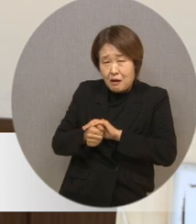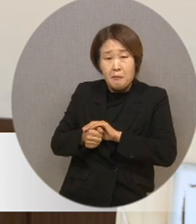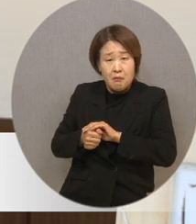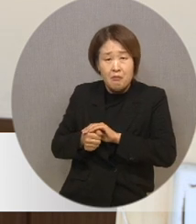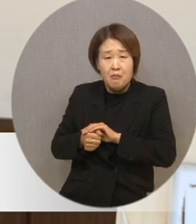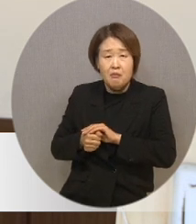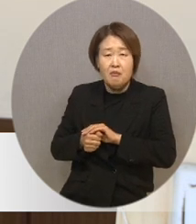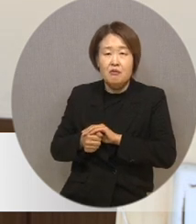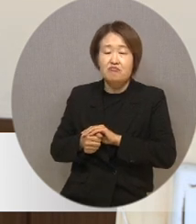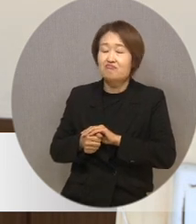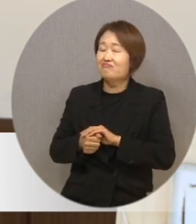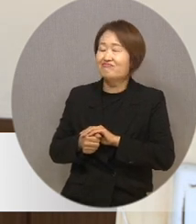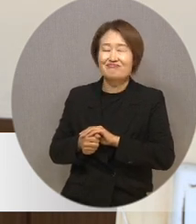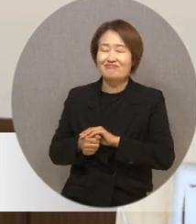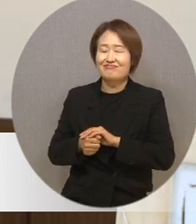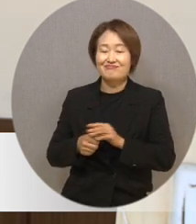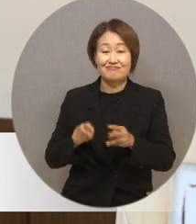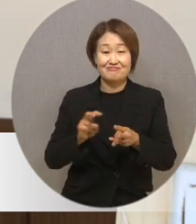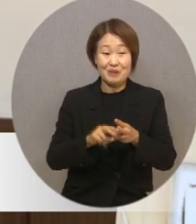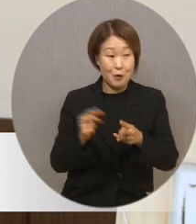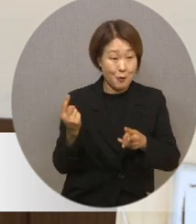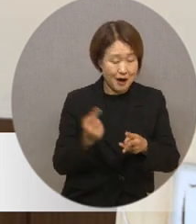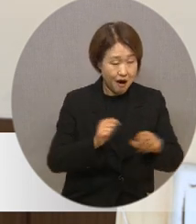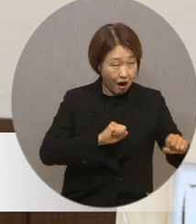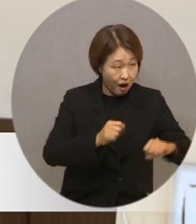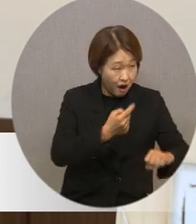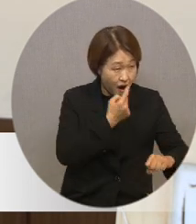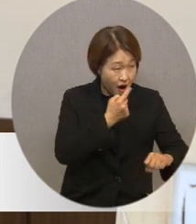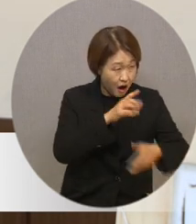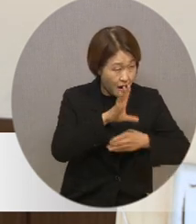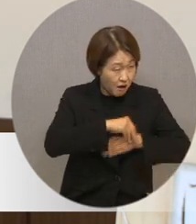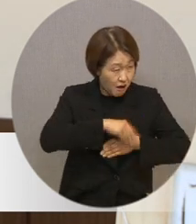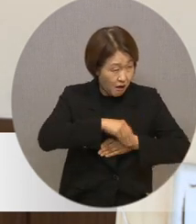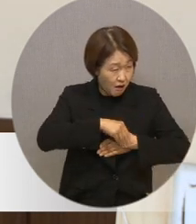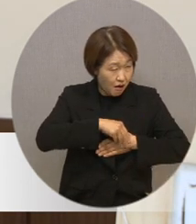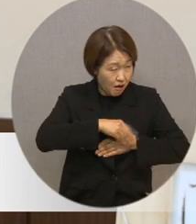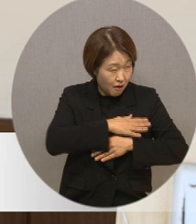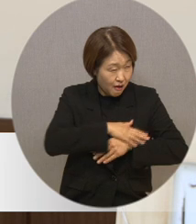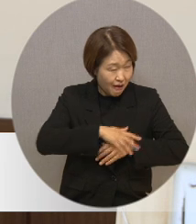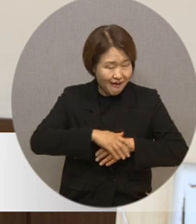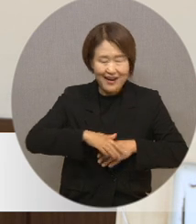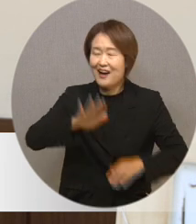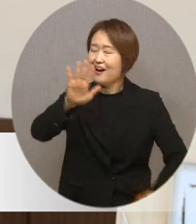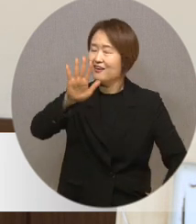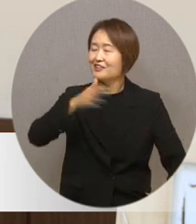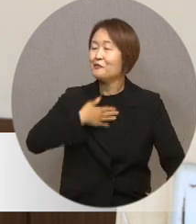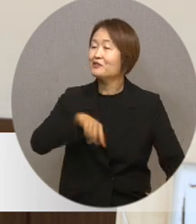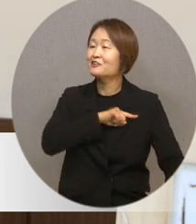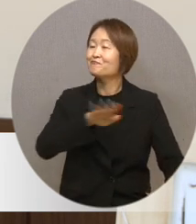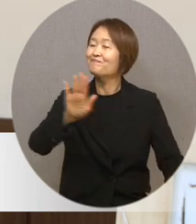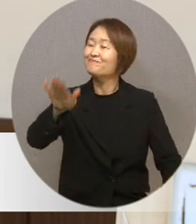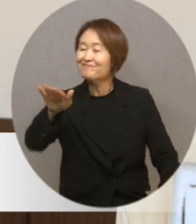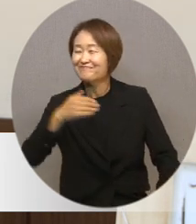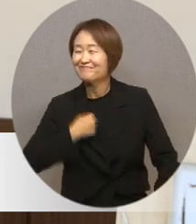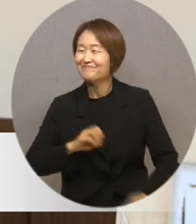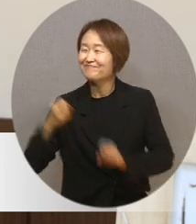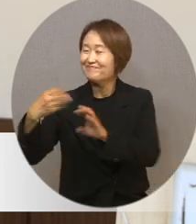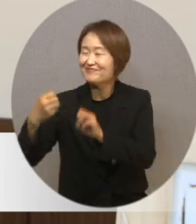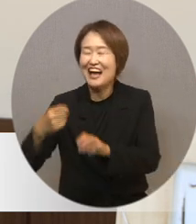주눅들었는데 센터에서 했던 활동들이 제 바탕이 되어서 이제는 먼저 다가가는 입장이 된 것